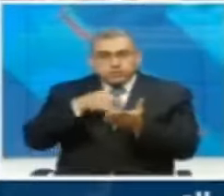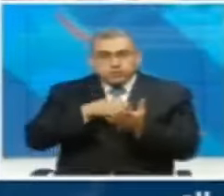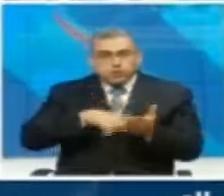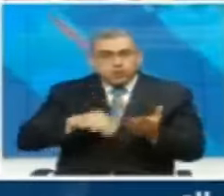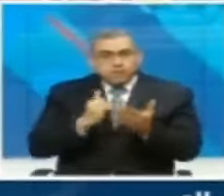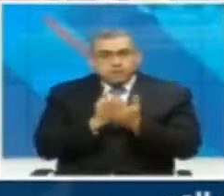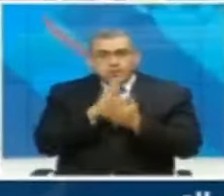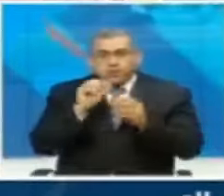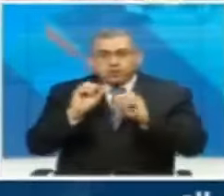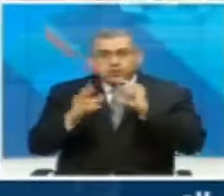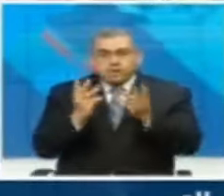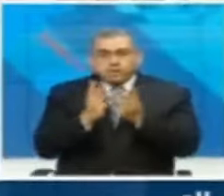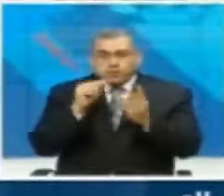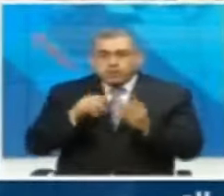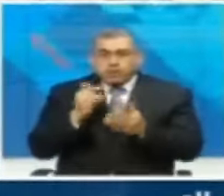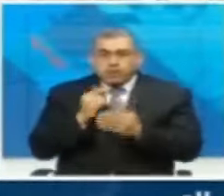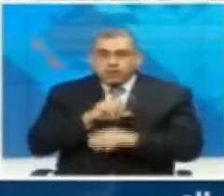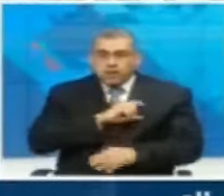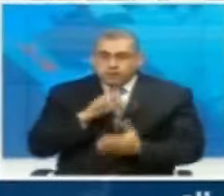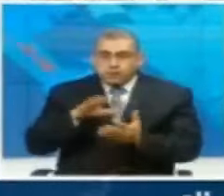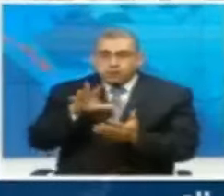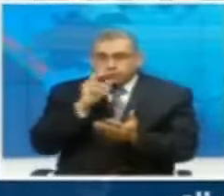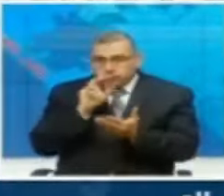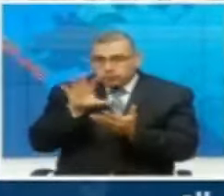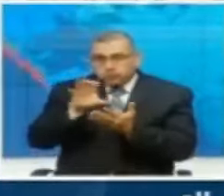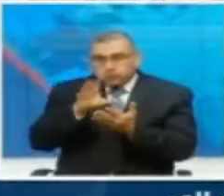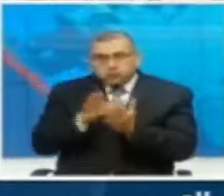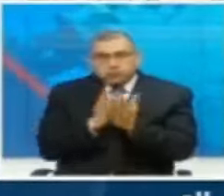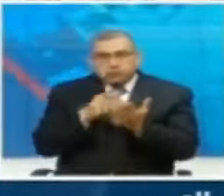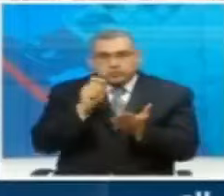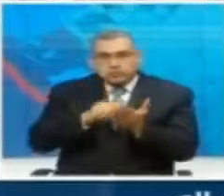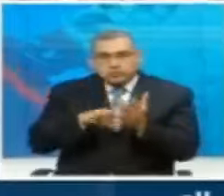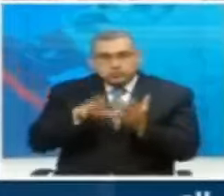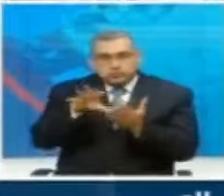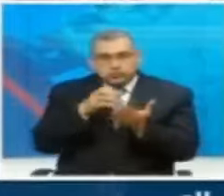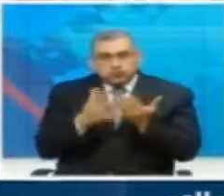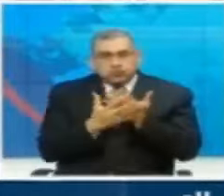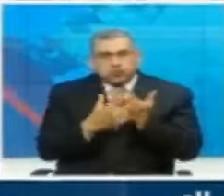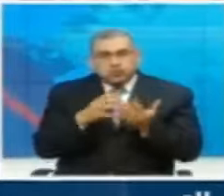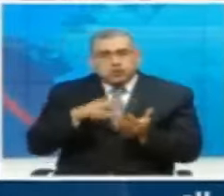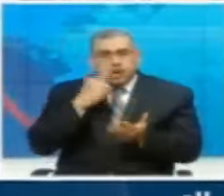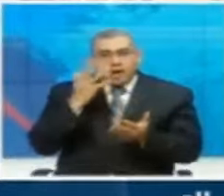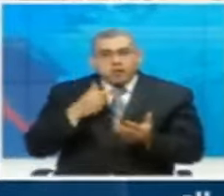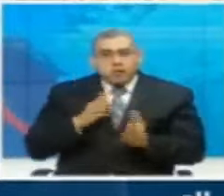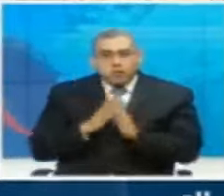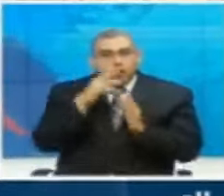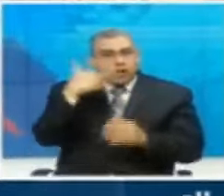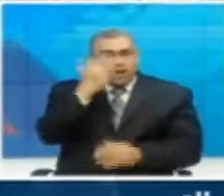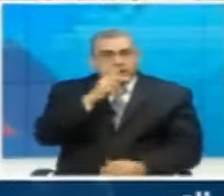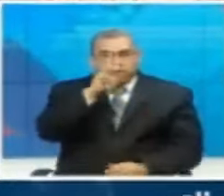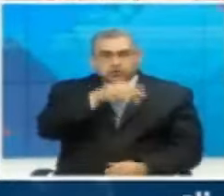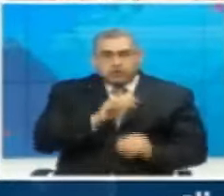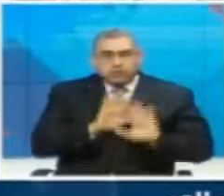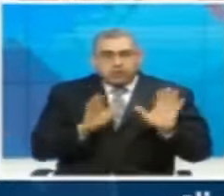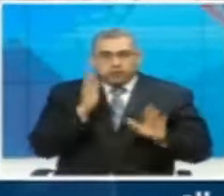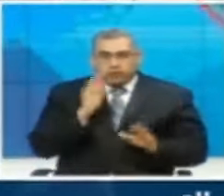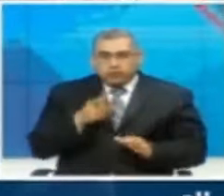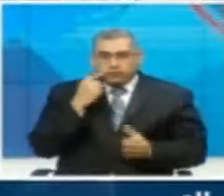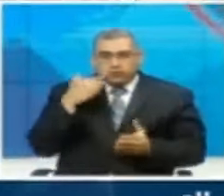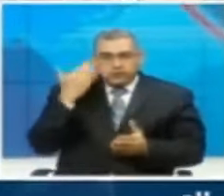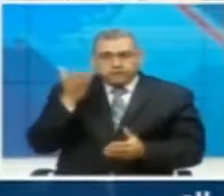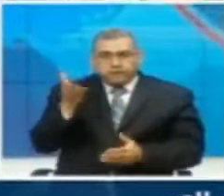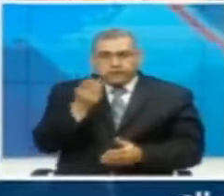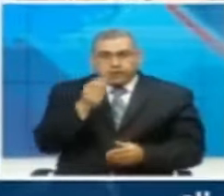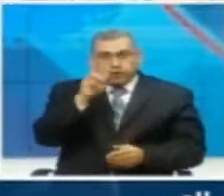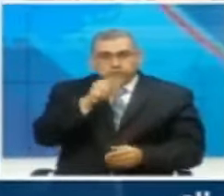والمدرسة كمان، ويقدر الطالب يطبعها أو يشتغل عليها تغنيه، وأنا بأكد اهوت عن أي كتب أخرى يضطر يجيبها